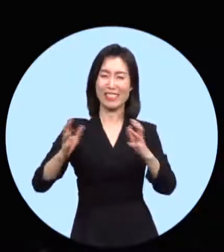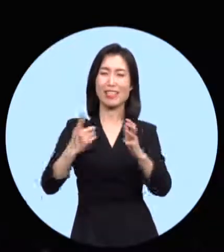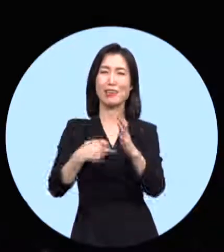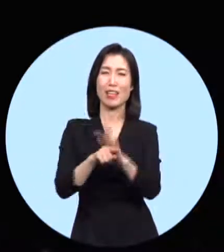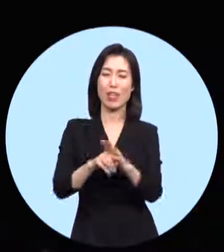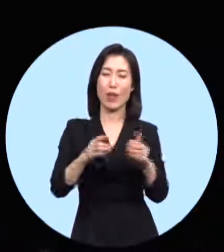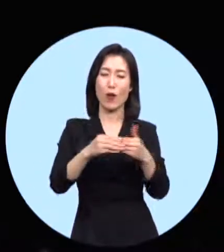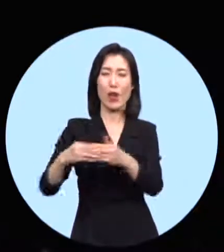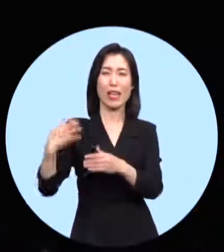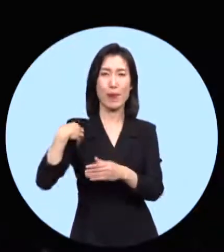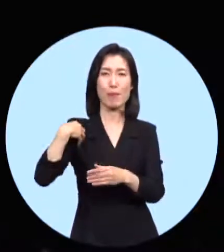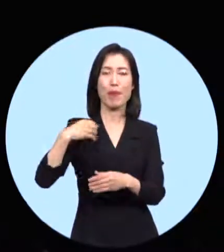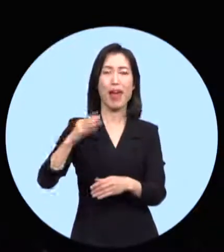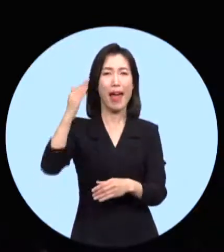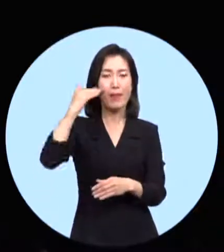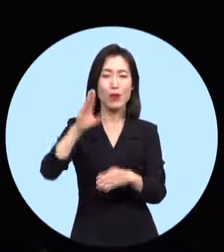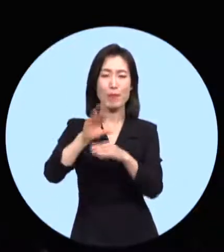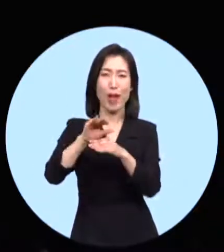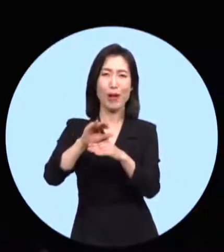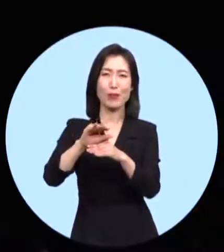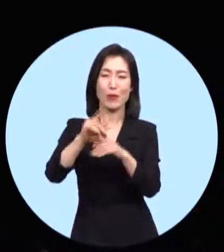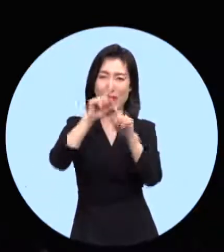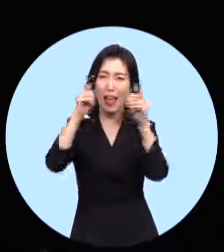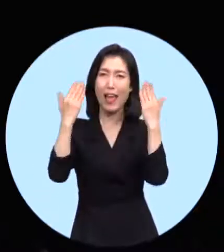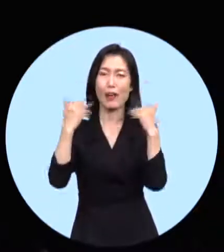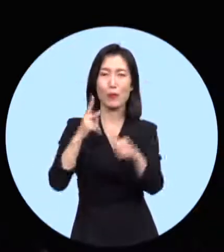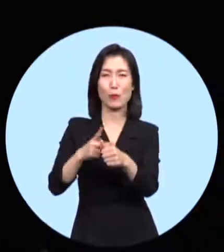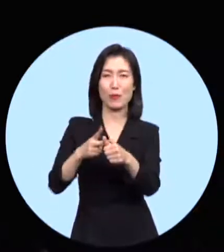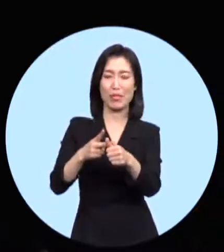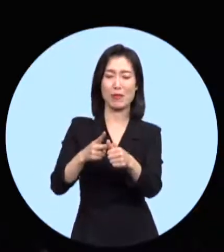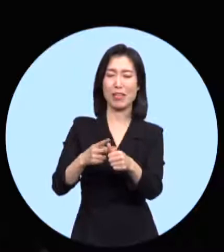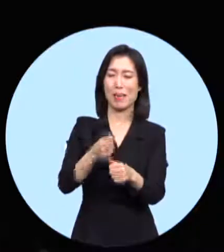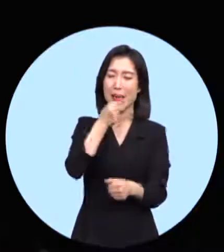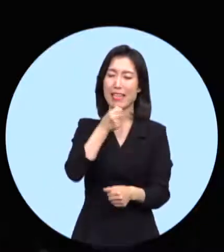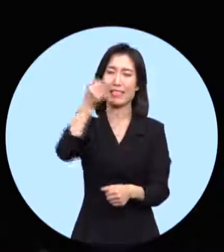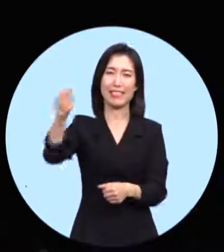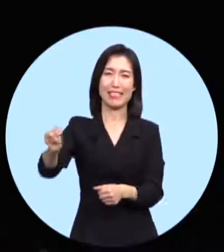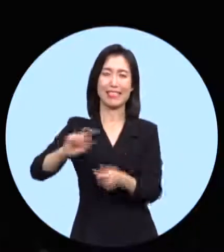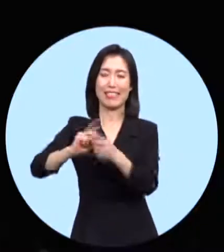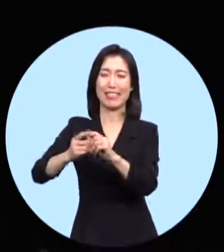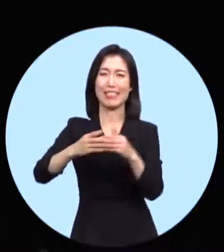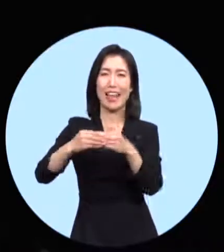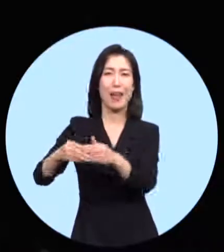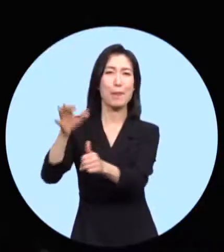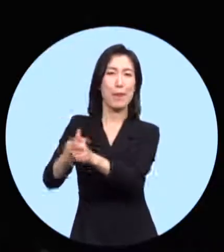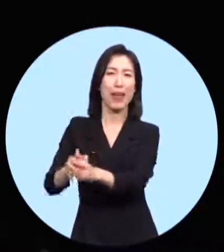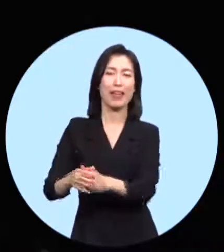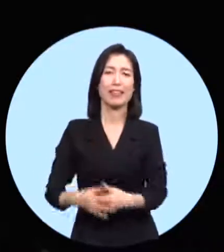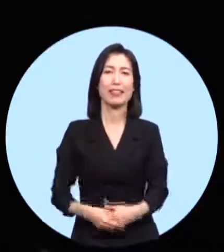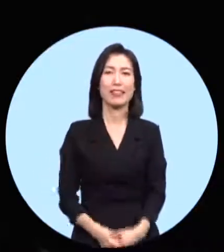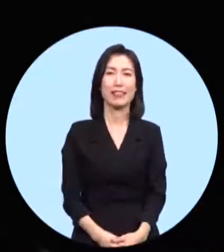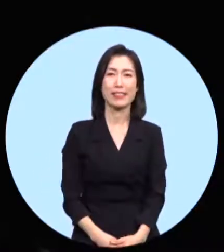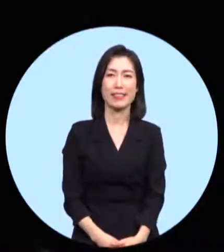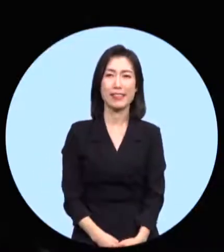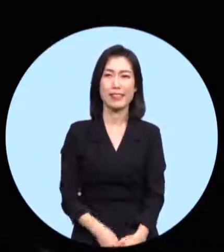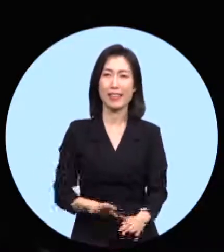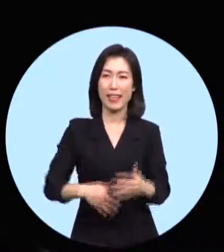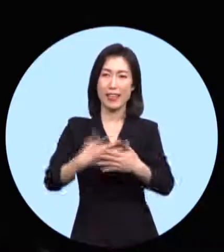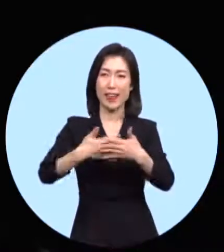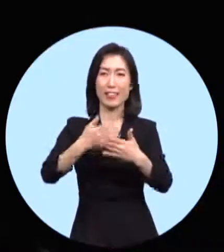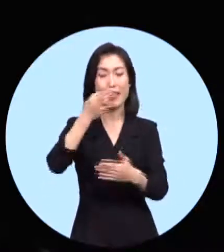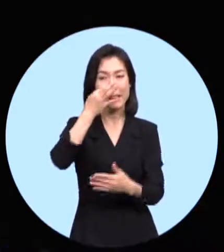좌장이신 윤태범 한국방송통신대학교 교수님께 진행을 부탁드리겠습니다. 자, 그럼